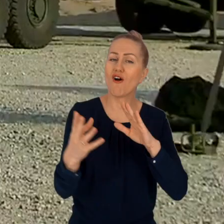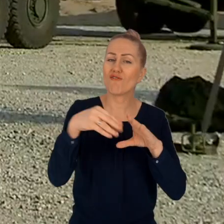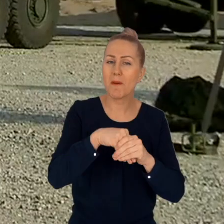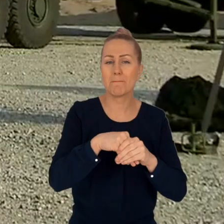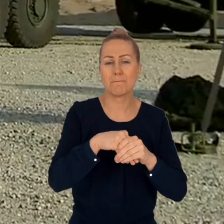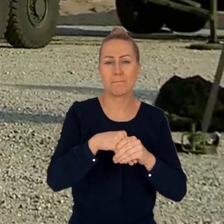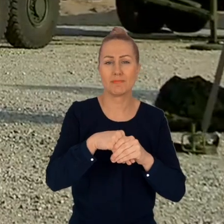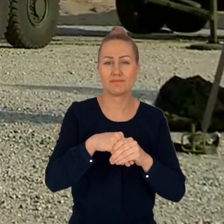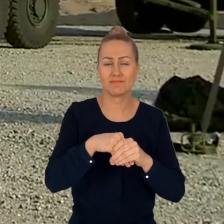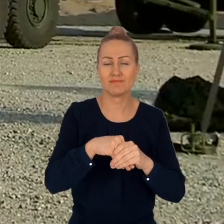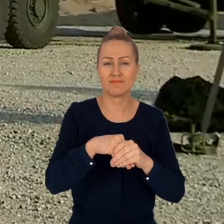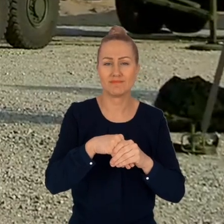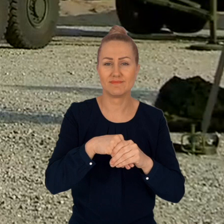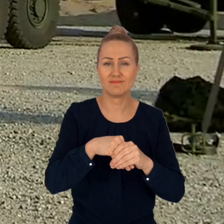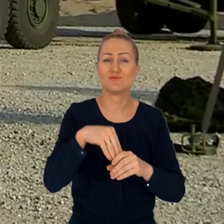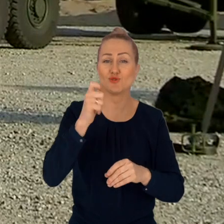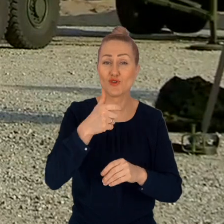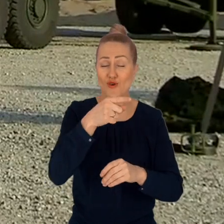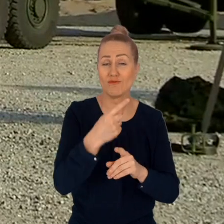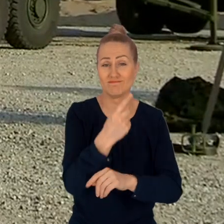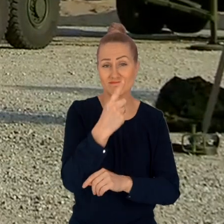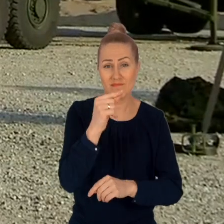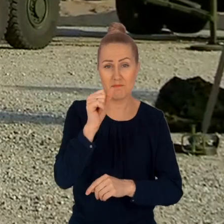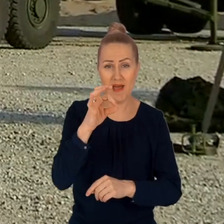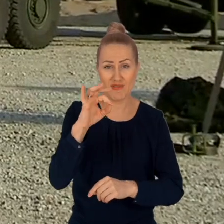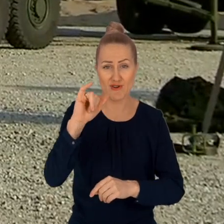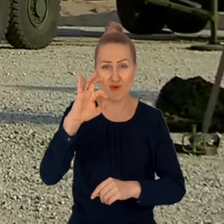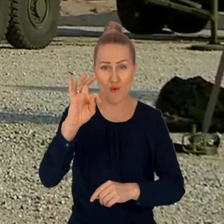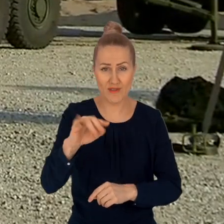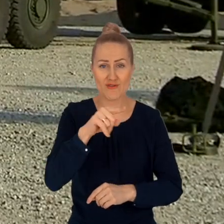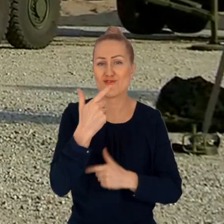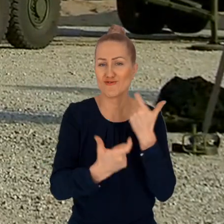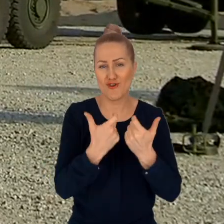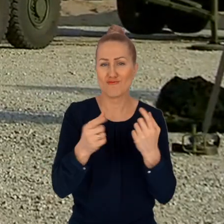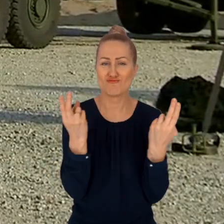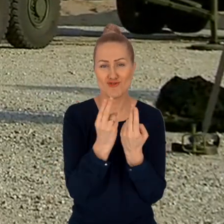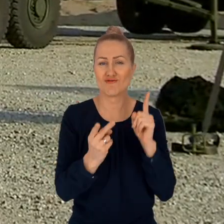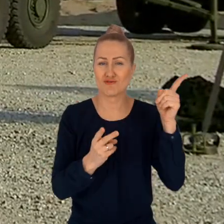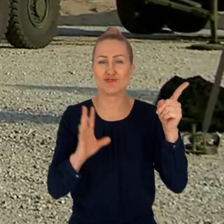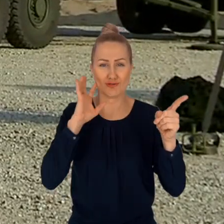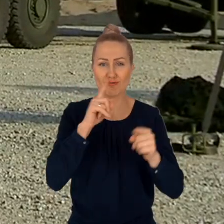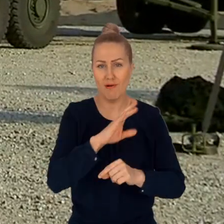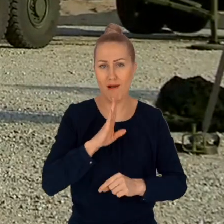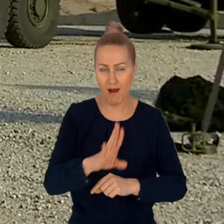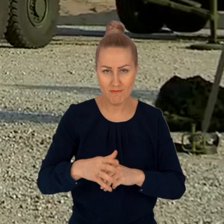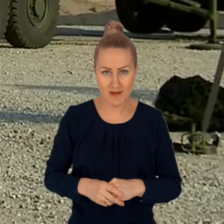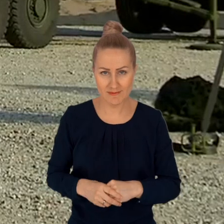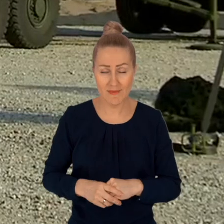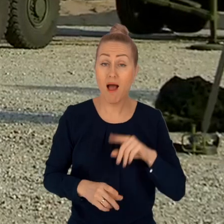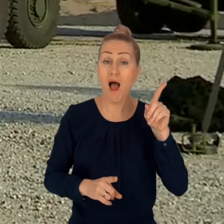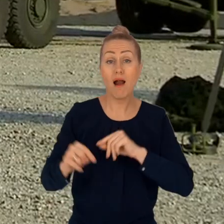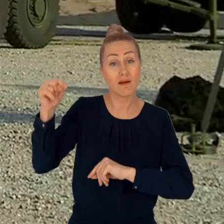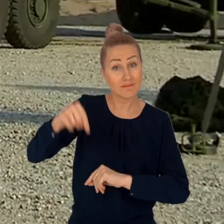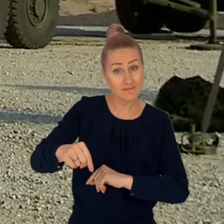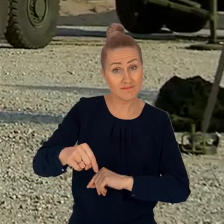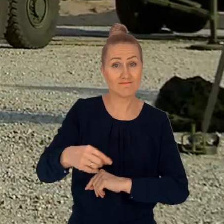obejmujący właśnie Patriot jest w tej chwili realizowany równolegle w Stanach Zjednoczonych, ale u nas będzie on